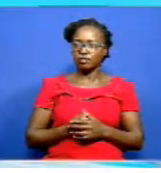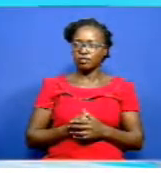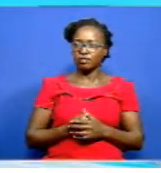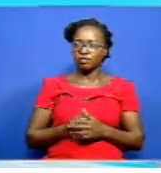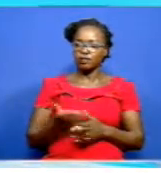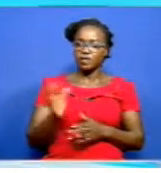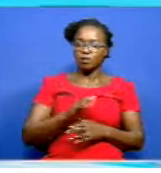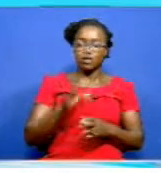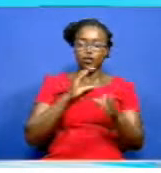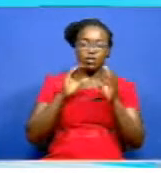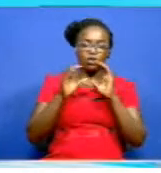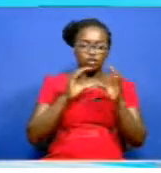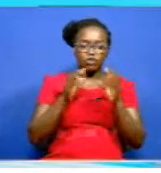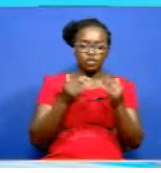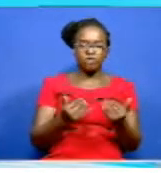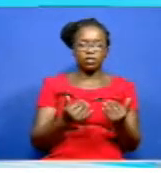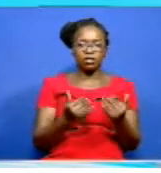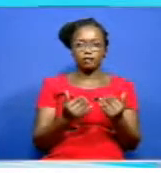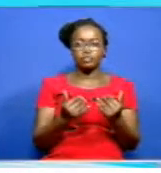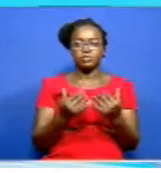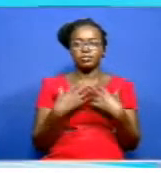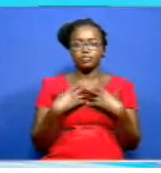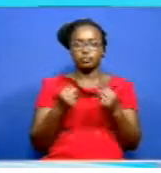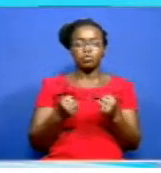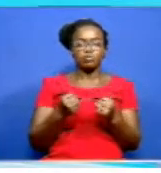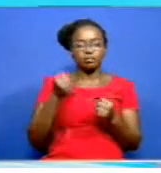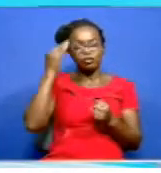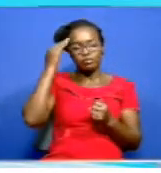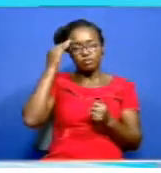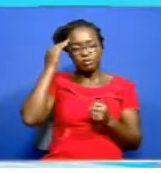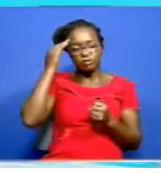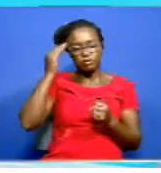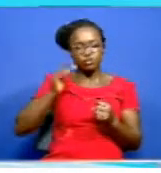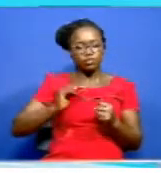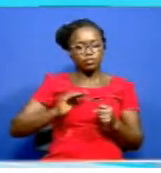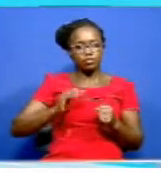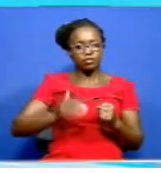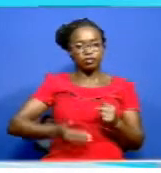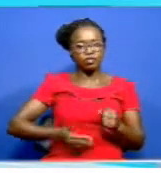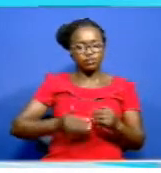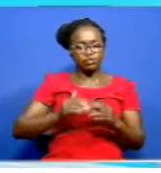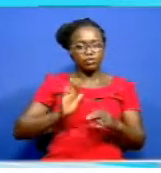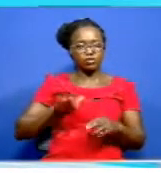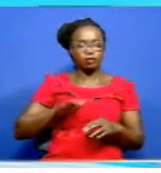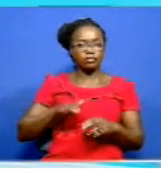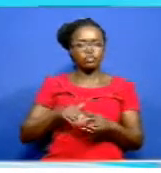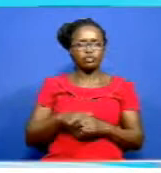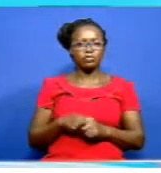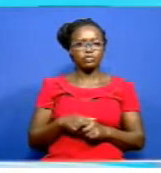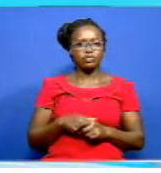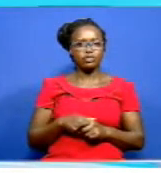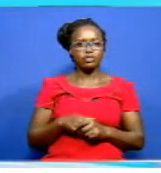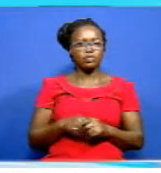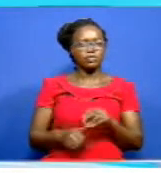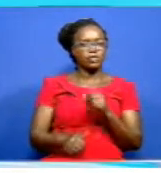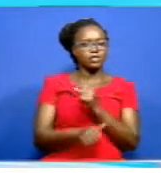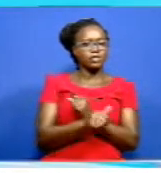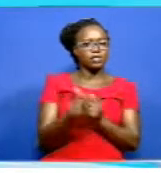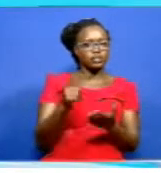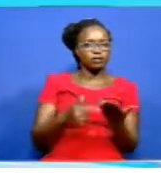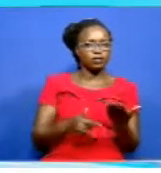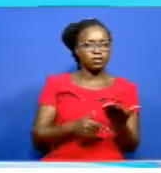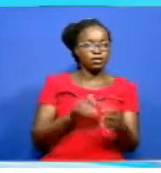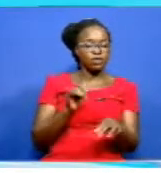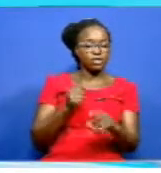asubuhi hii ama mchana huu, tunazungumzia afya ya kiakili kwa akina mama wajawazito. Je, athari yake ni gani, hususan